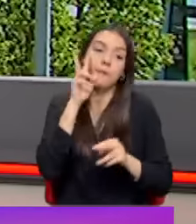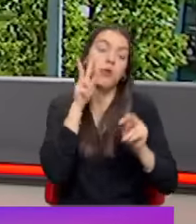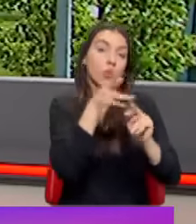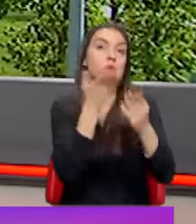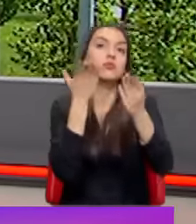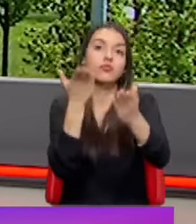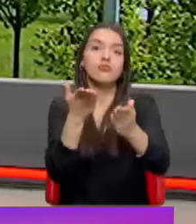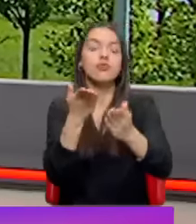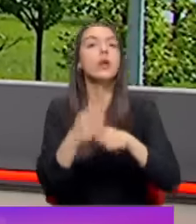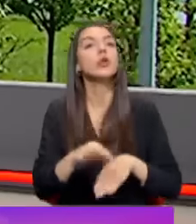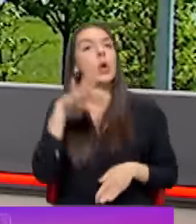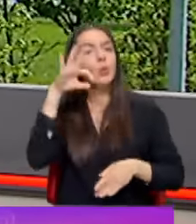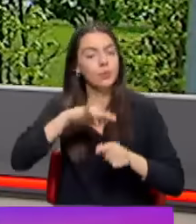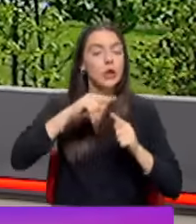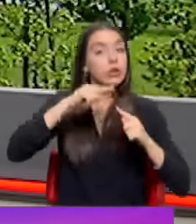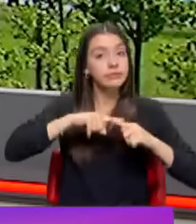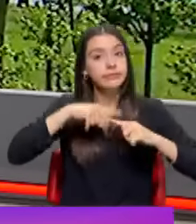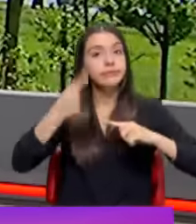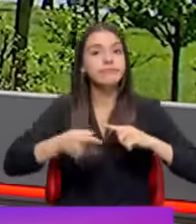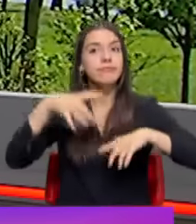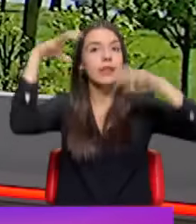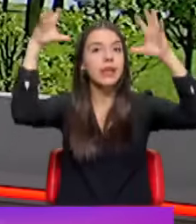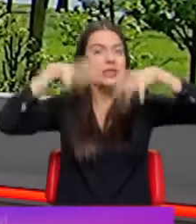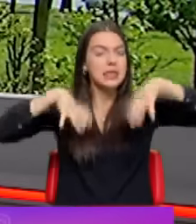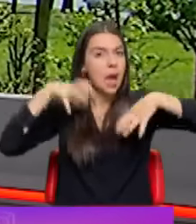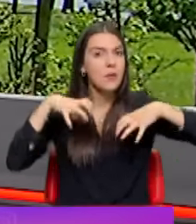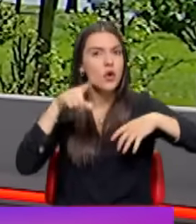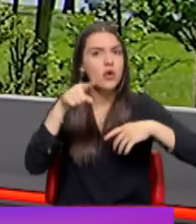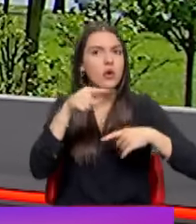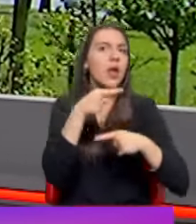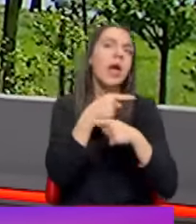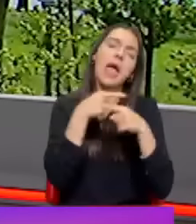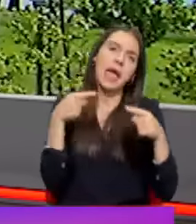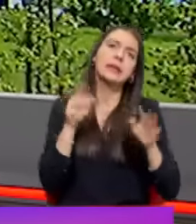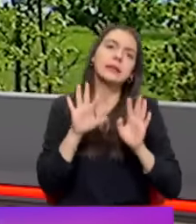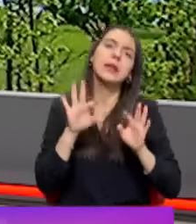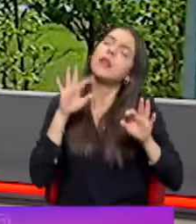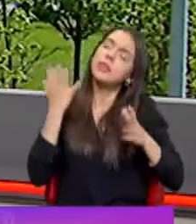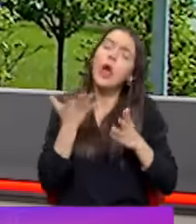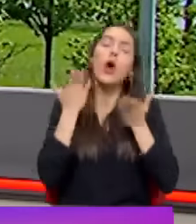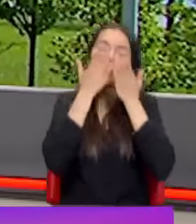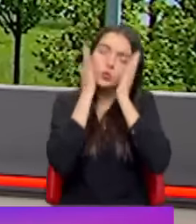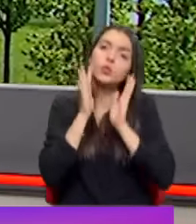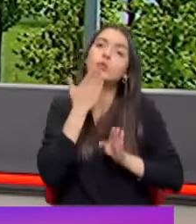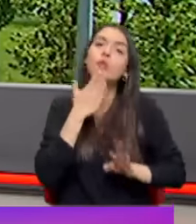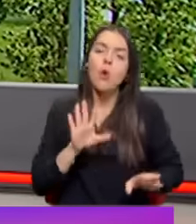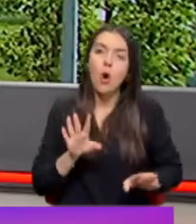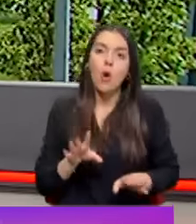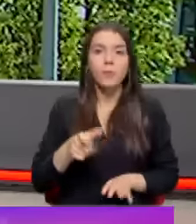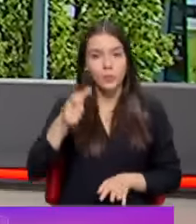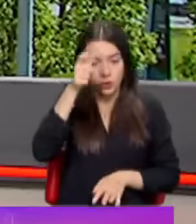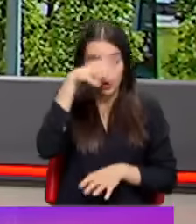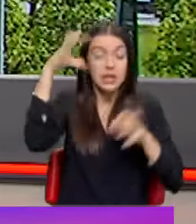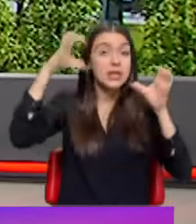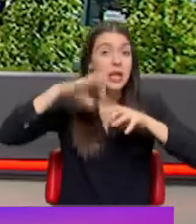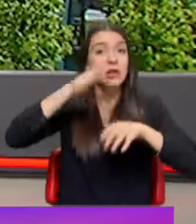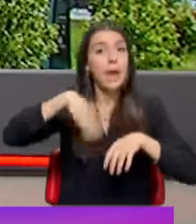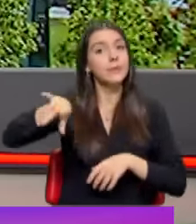üzere. Bugün itibariyle kuvvetli sağanak yağış etkisini yitiriyor. Neyse ki çok şükür yağışlar yurdun doğusuna